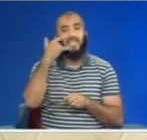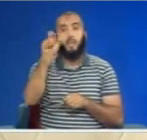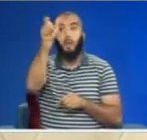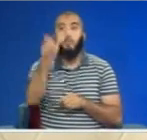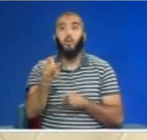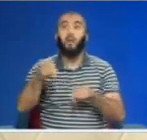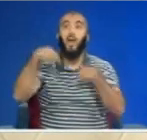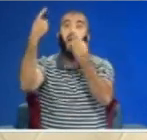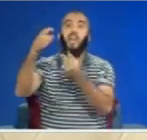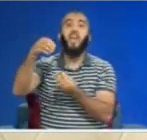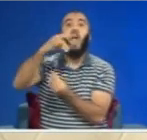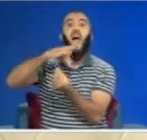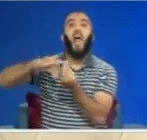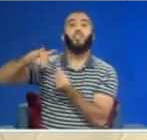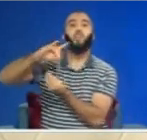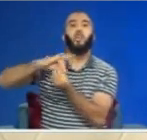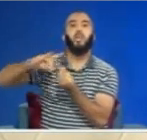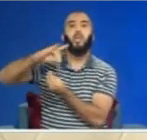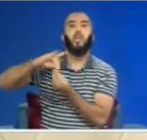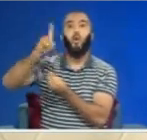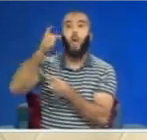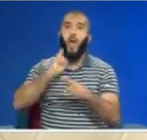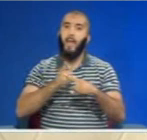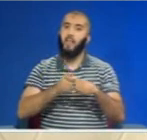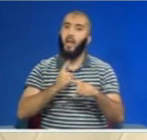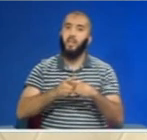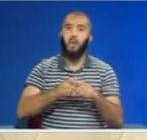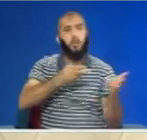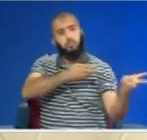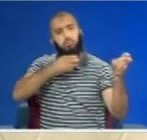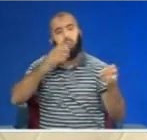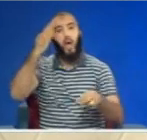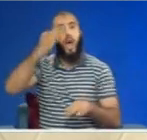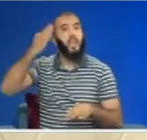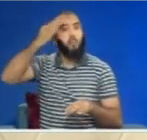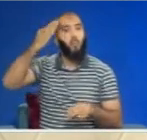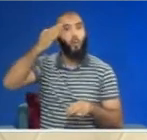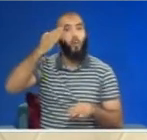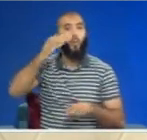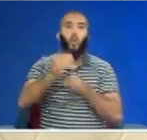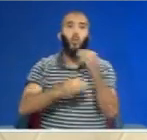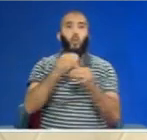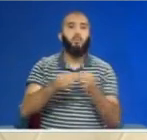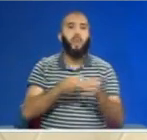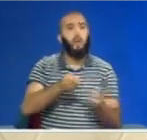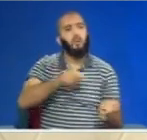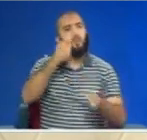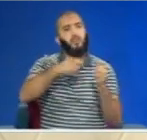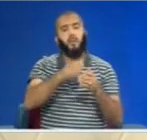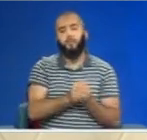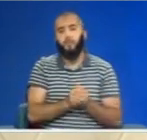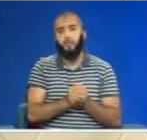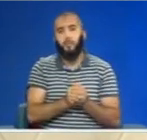أحرم بالعمرة أو بالحج لا يجوز له أن يصطاد وهو حرم. فإذا